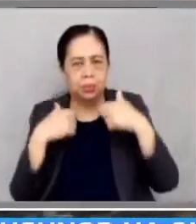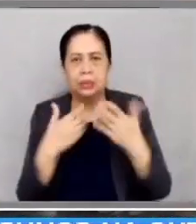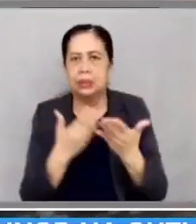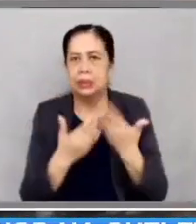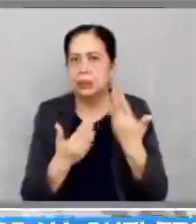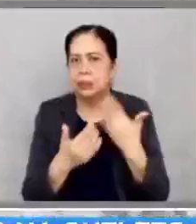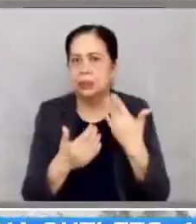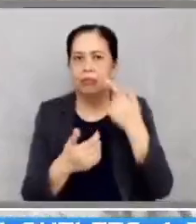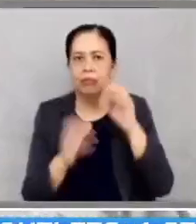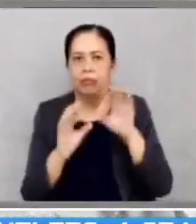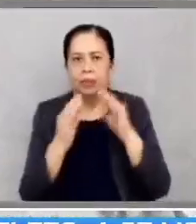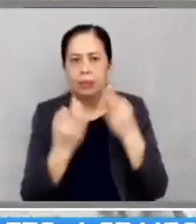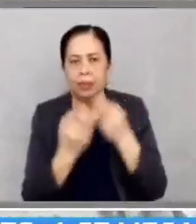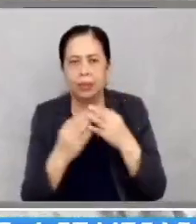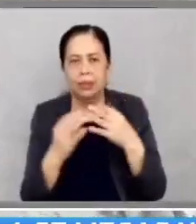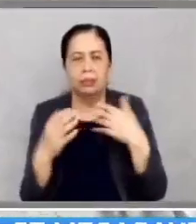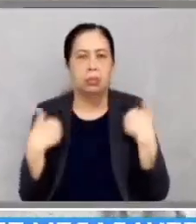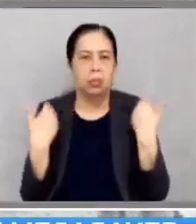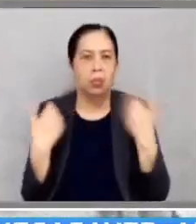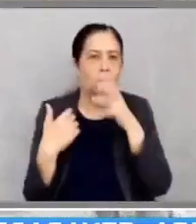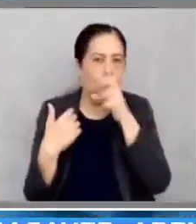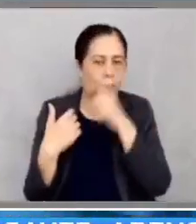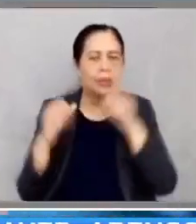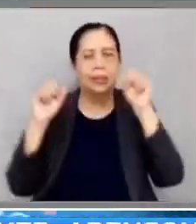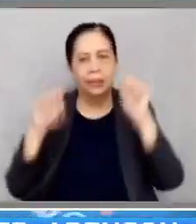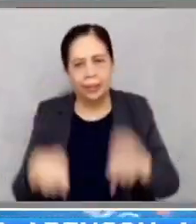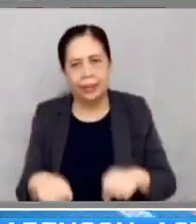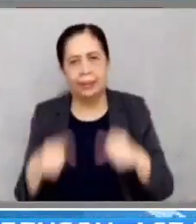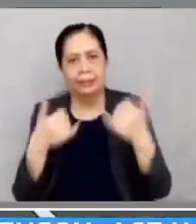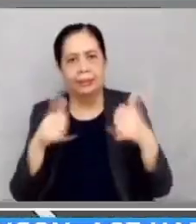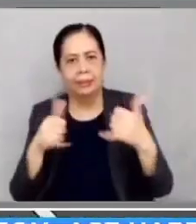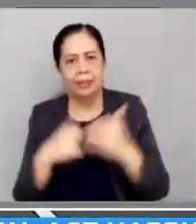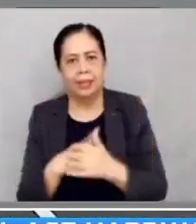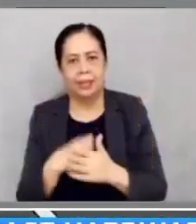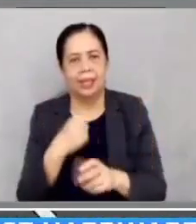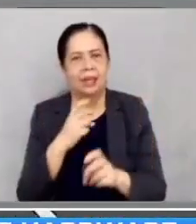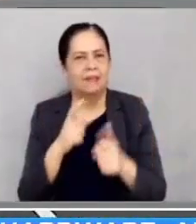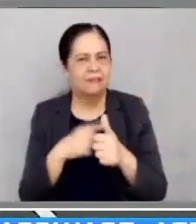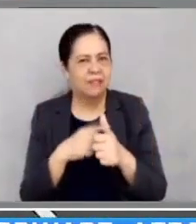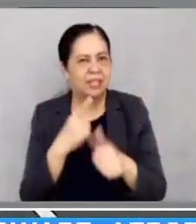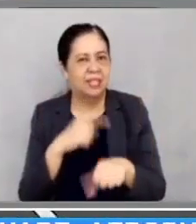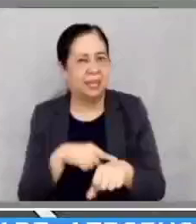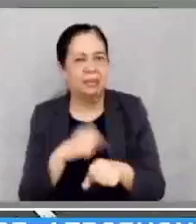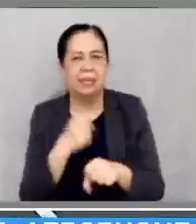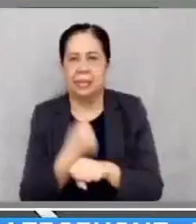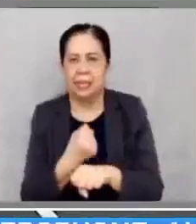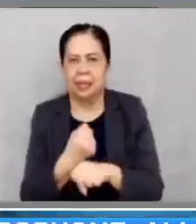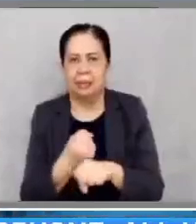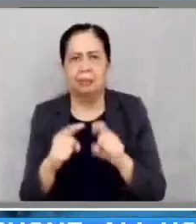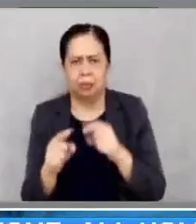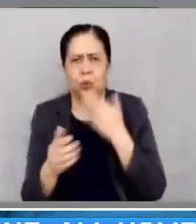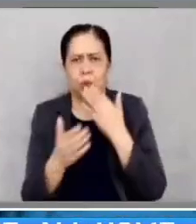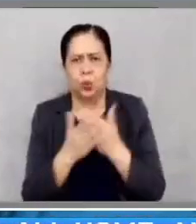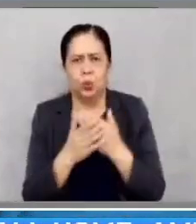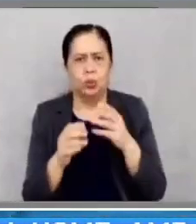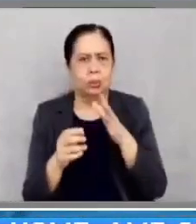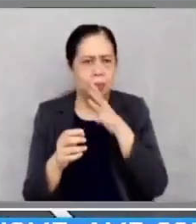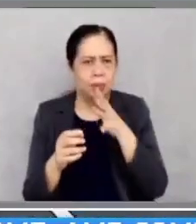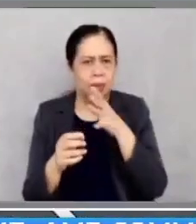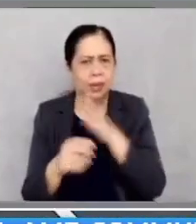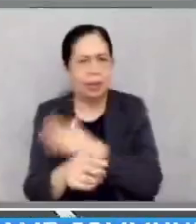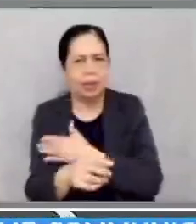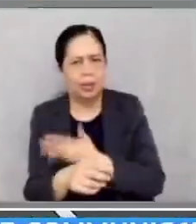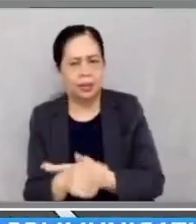pampamilya dahil bata man o matanda, kayang laruin. Mahirap sa una pero masaya. Maganda siyang bonding na mag-ina or kahit sino sa family